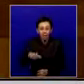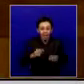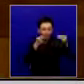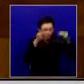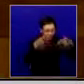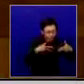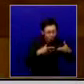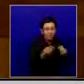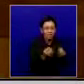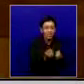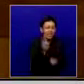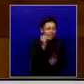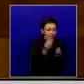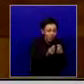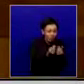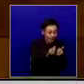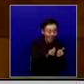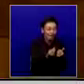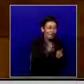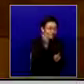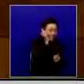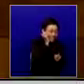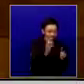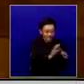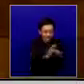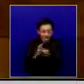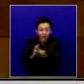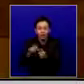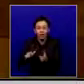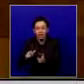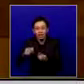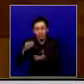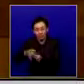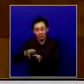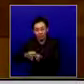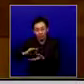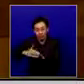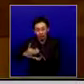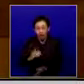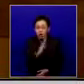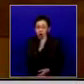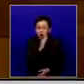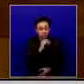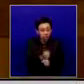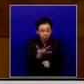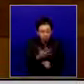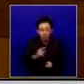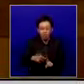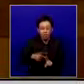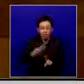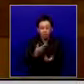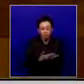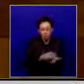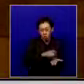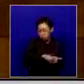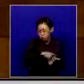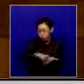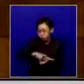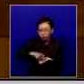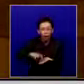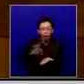เมื่อปีที่แล้วถ้าไม่มี 4.0 ไม่มีพร้อมเพย์เนี่ยภายในเวลา2เดือนเนี่ยเงินไม่มีทางถึงชาวบ้านได้เร็วขน